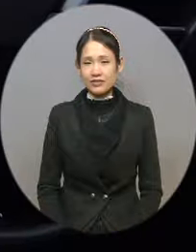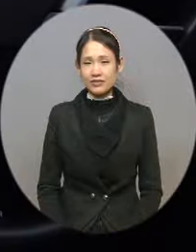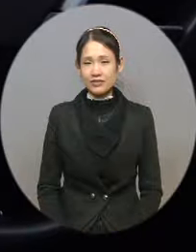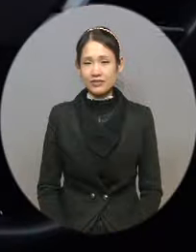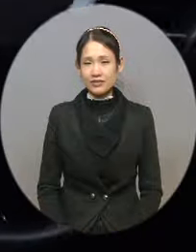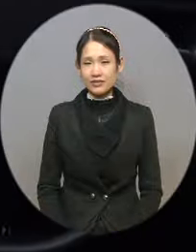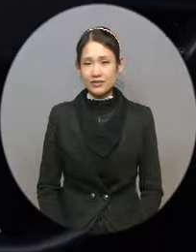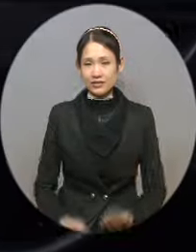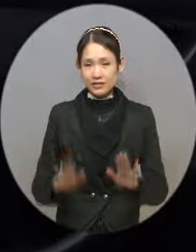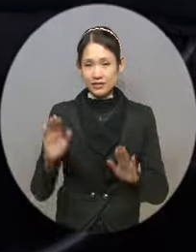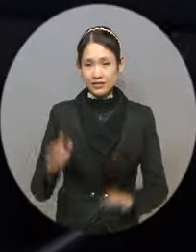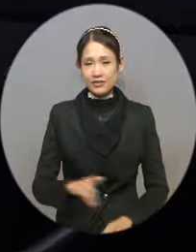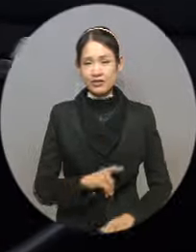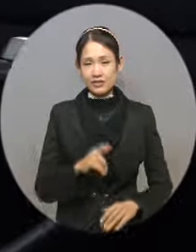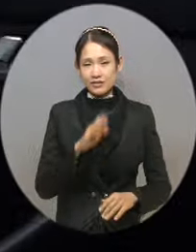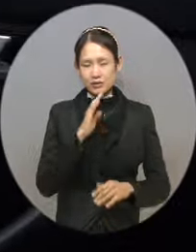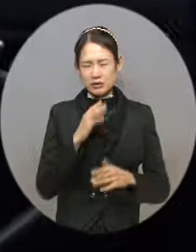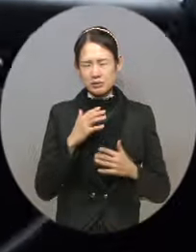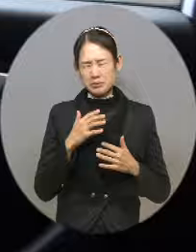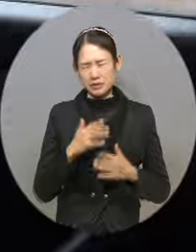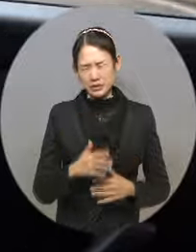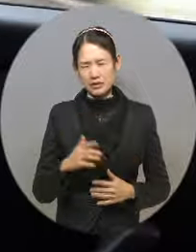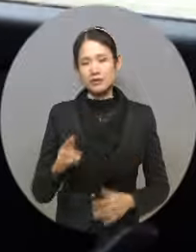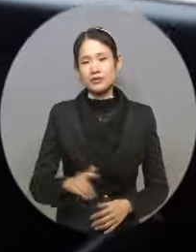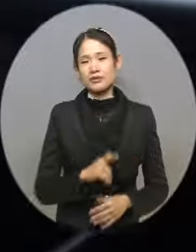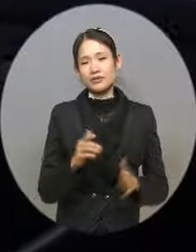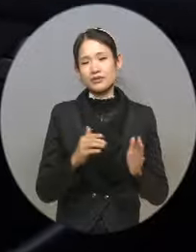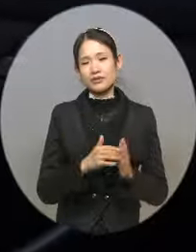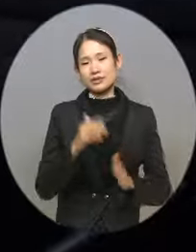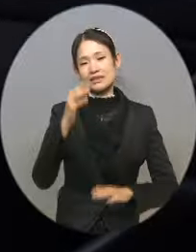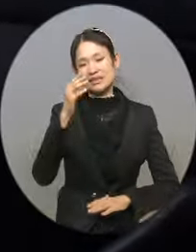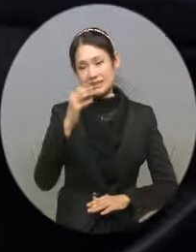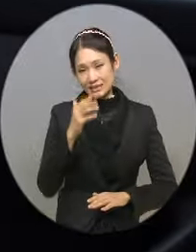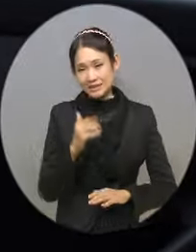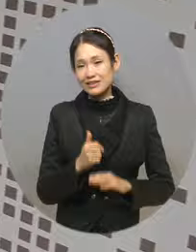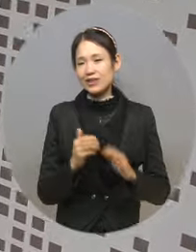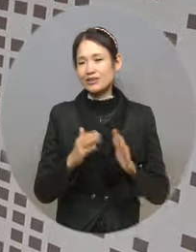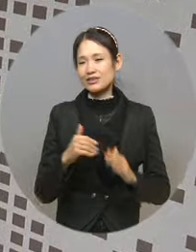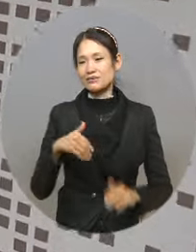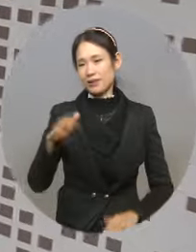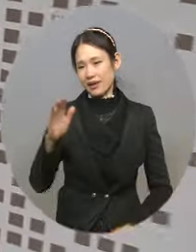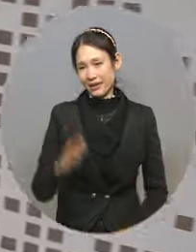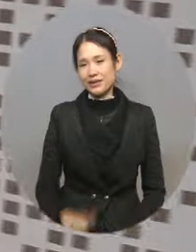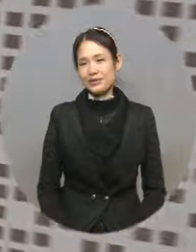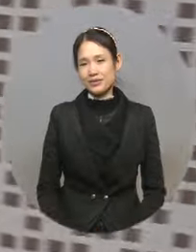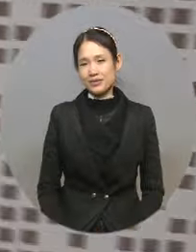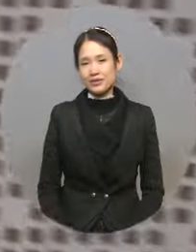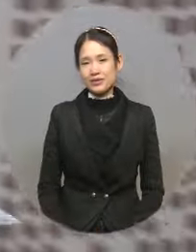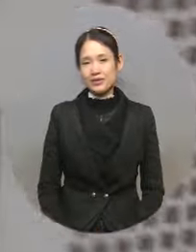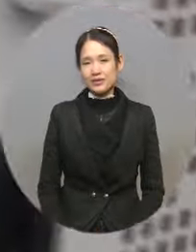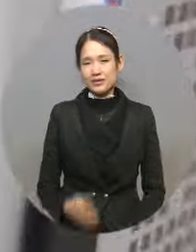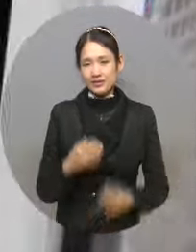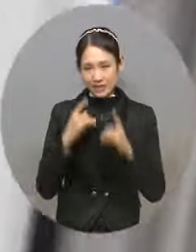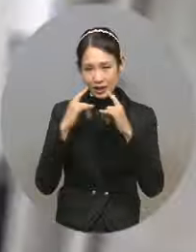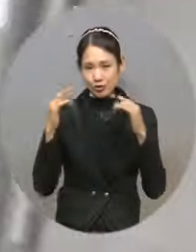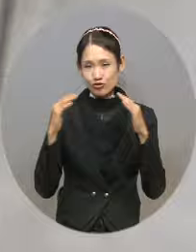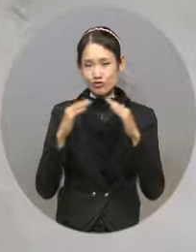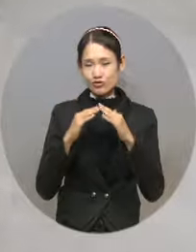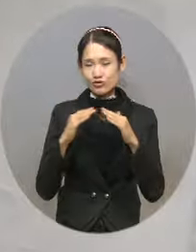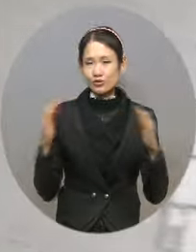아, 오늘 하루가 정말 피곤한 하루였습니다. 드디어 집으로 가고 있습니다. 나의 궁전에